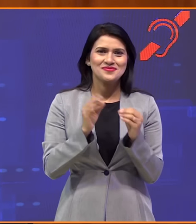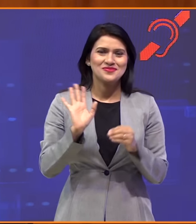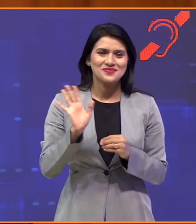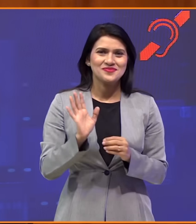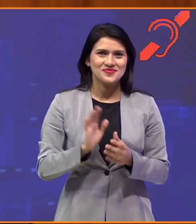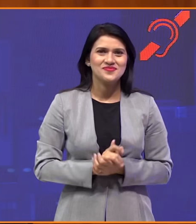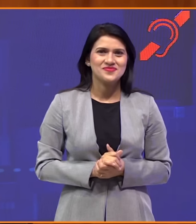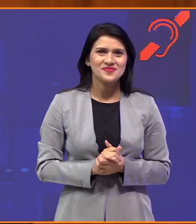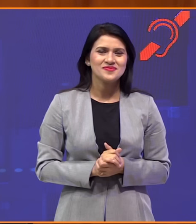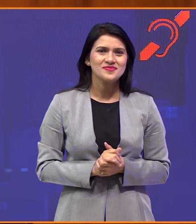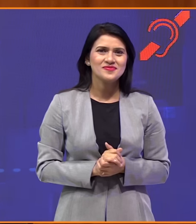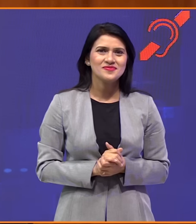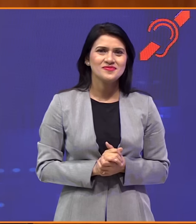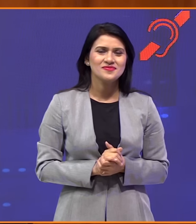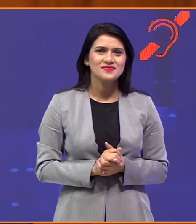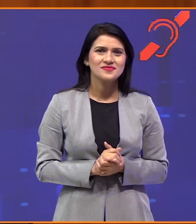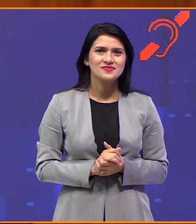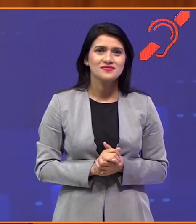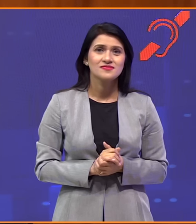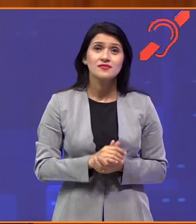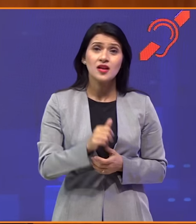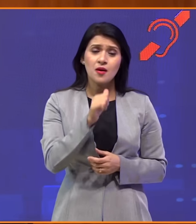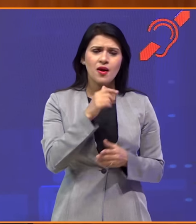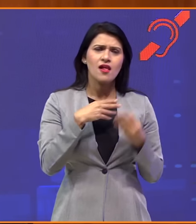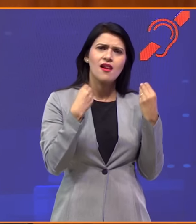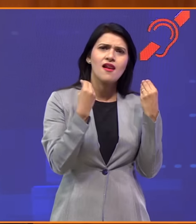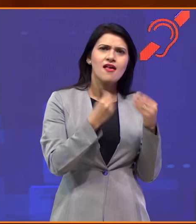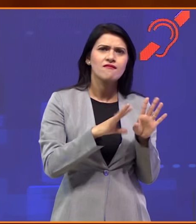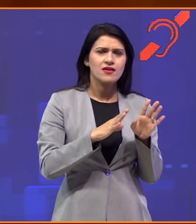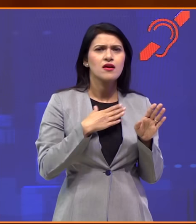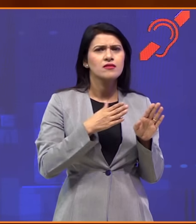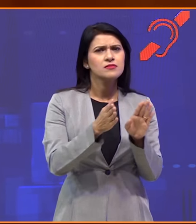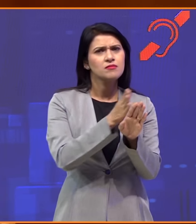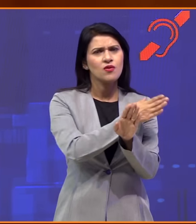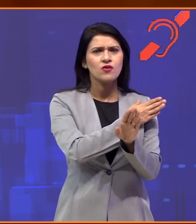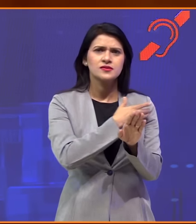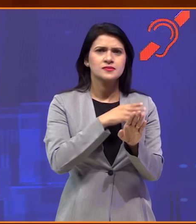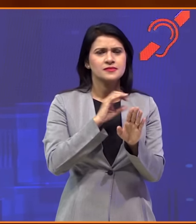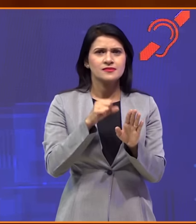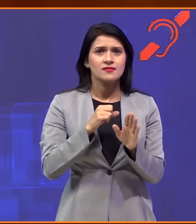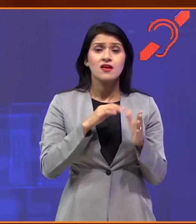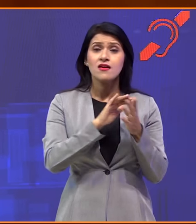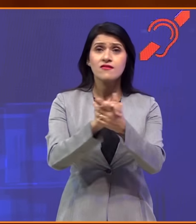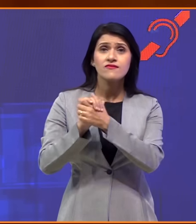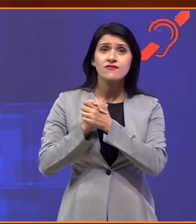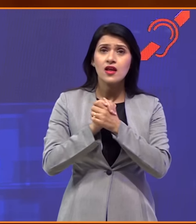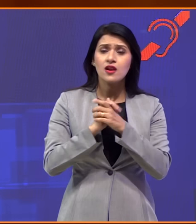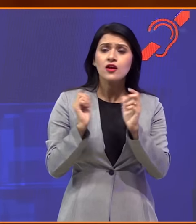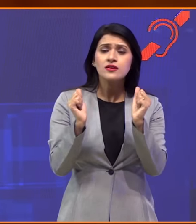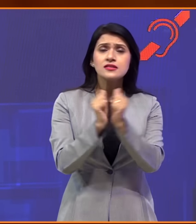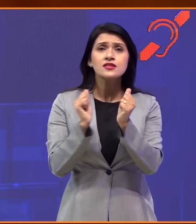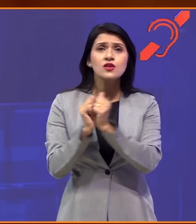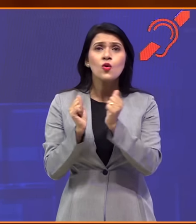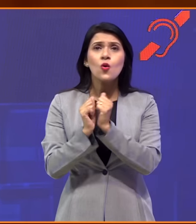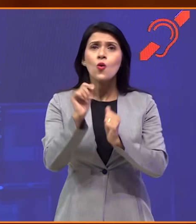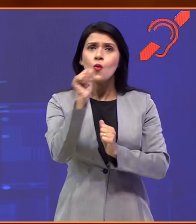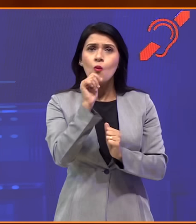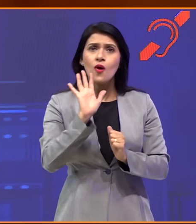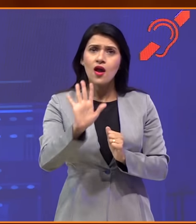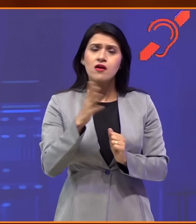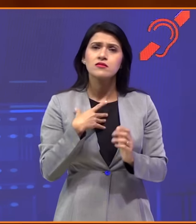मामले में हमेशा जब जब छोड़ी जब तक मैंने छोड़ी भी तब तक मैं कह रहा हूं जैसे मैं उन्हीं दोस्तों के साथ मैं बैठता हूं जो लोग दारू पी रहे हैं